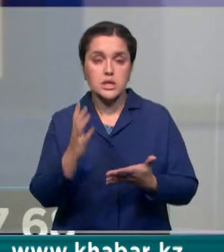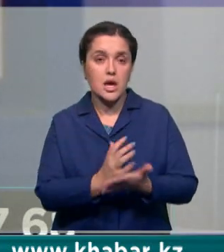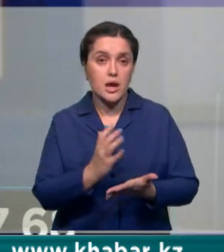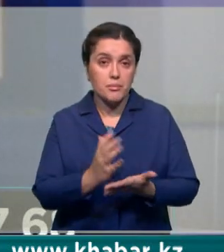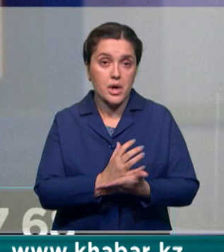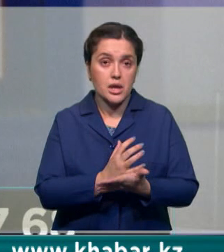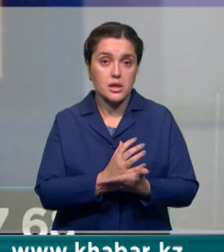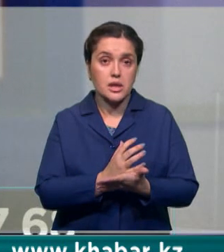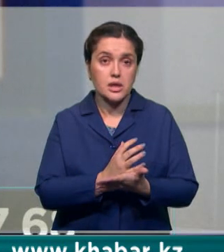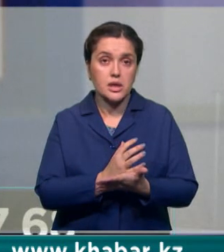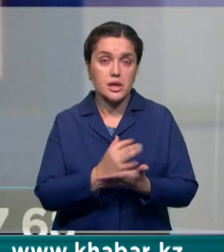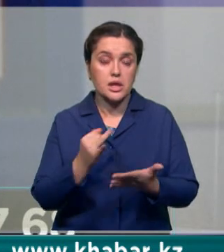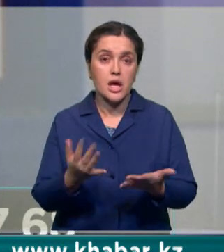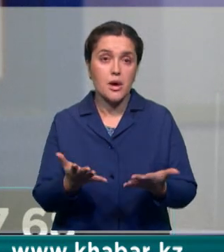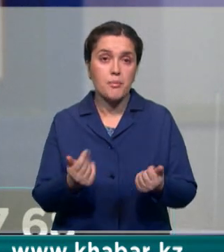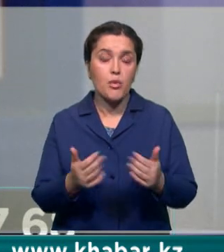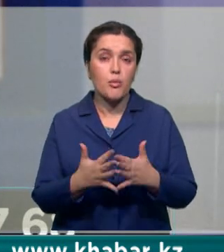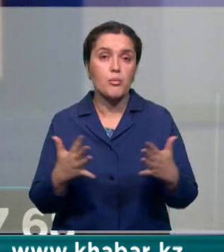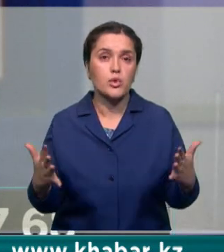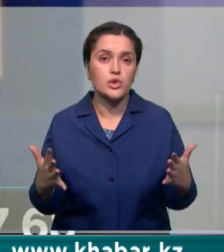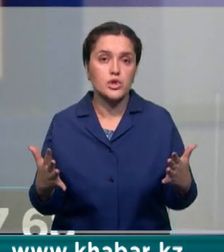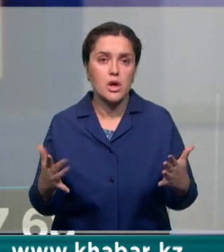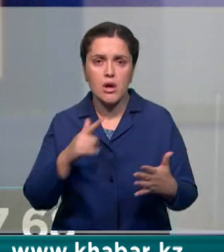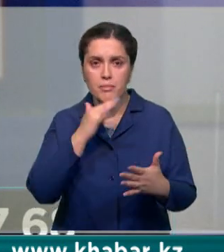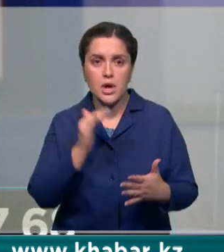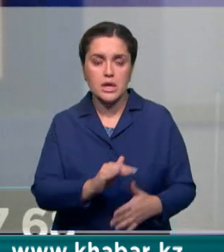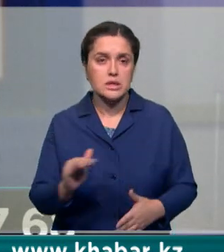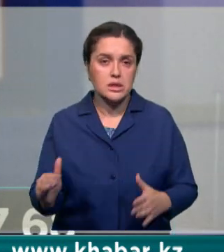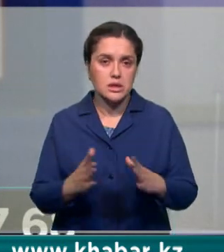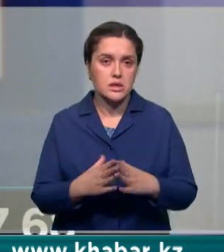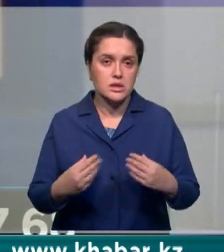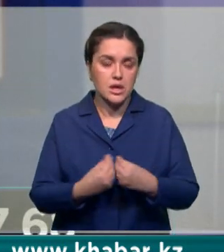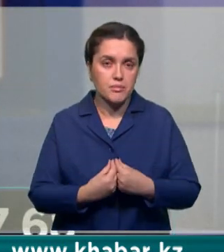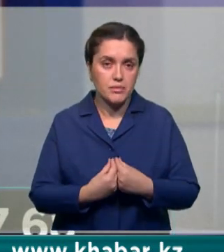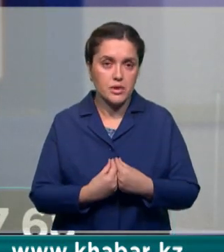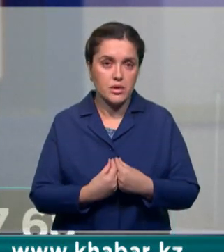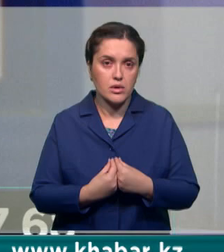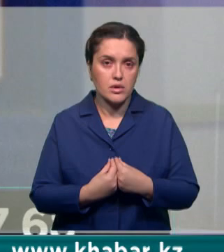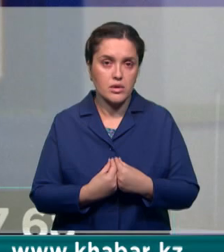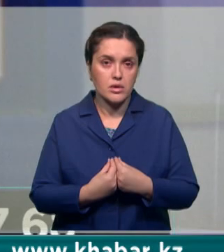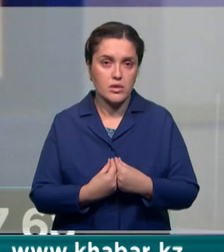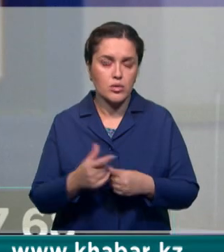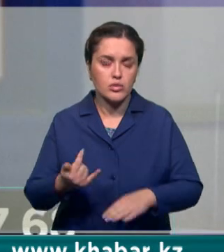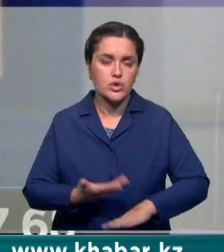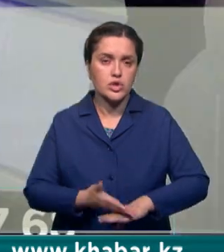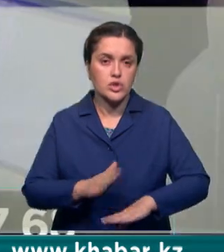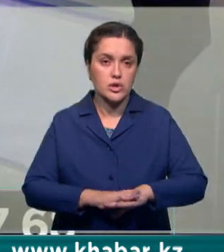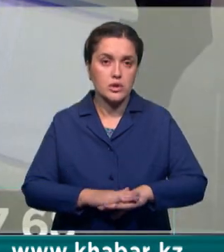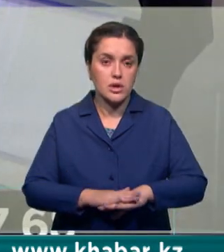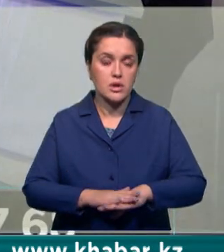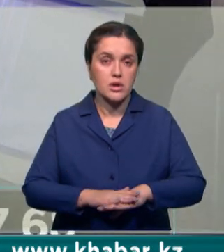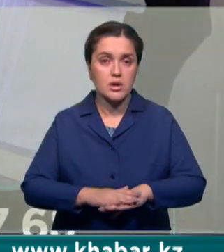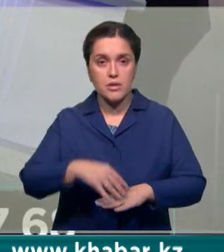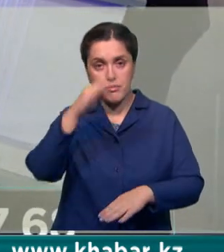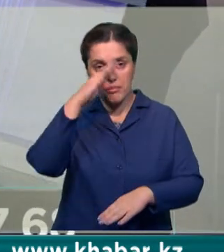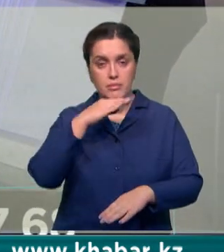И в числе получателей большую долю занимают многодетные семьи, где идет большая иждивенческая нагрузка на